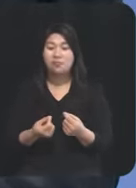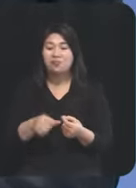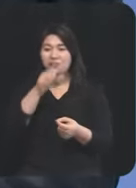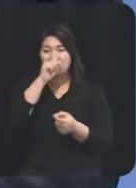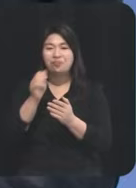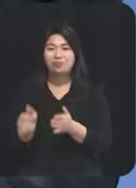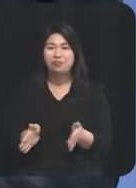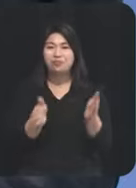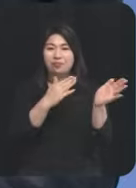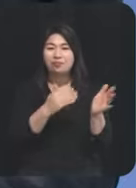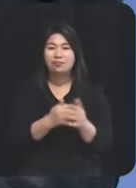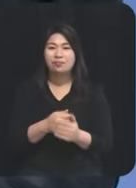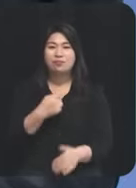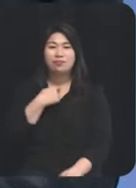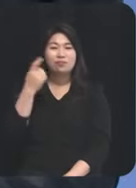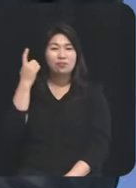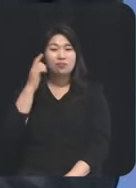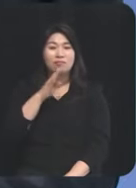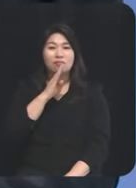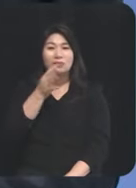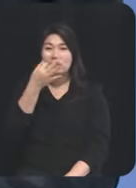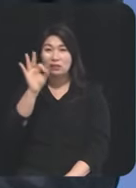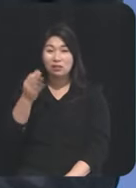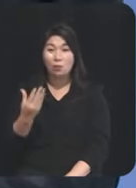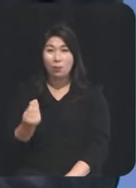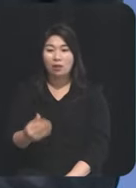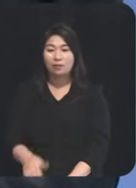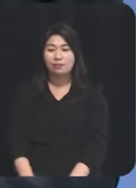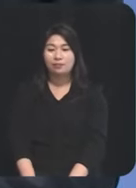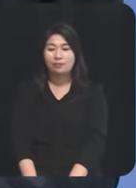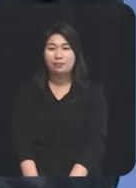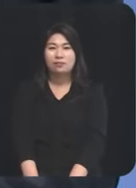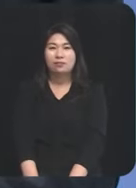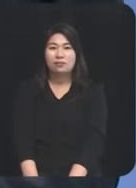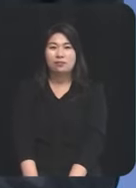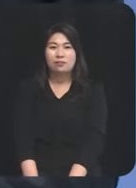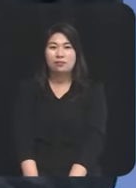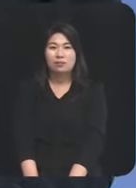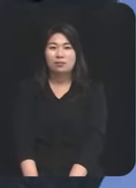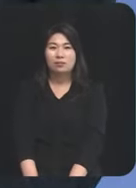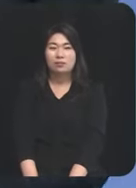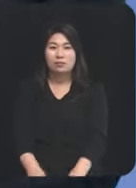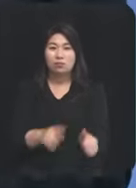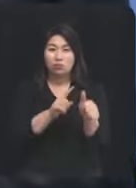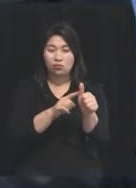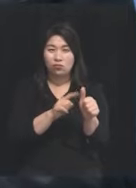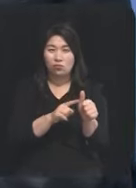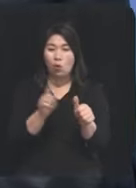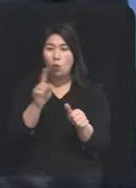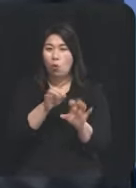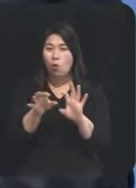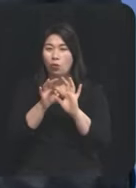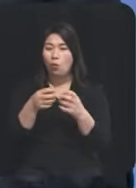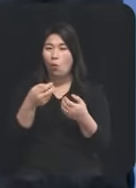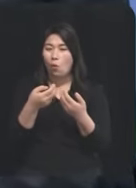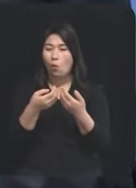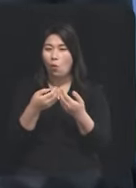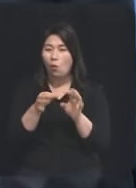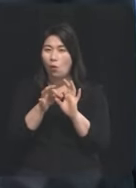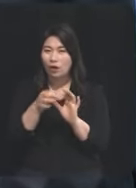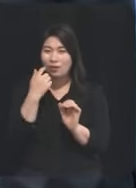했는데요. 본인 목소리가 맞다고 인정하시죠? 말씀하십시오. 네네. 그 송재 의원과는 어떤 관계셨죠?